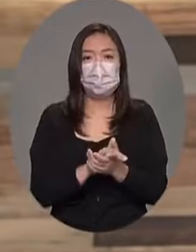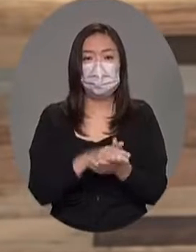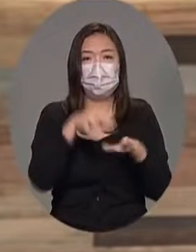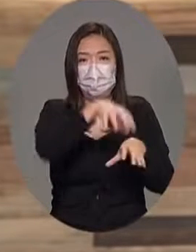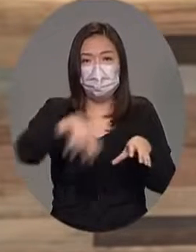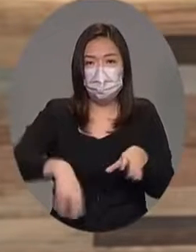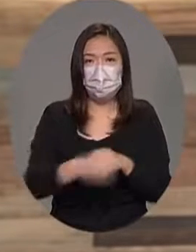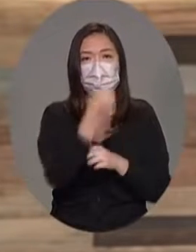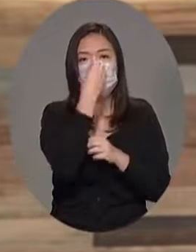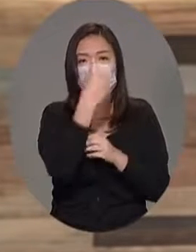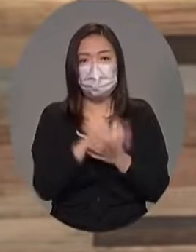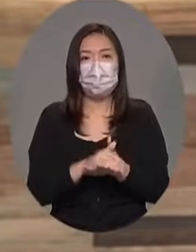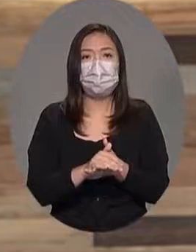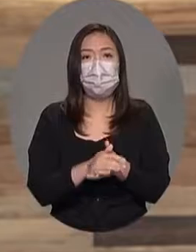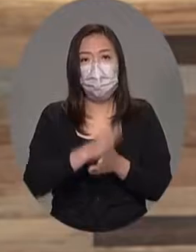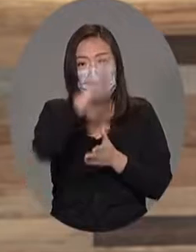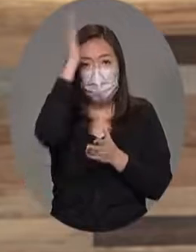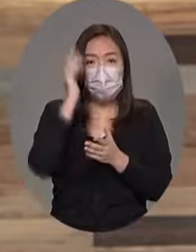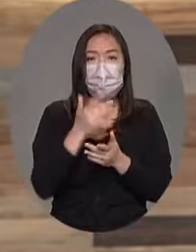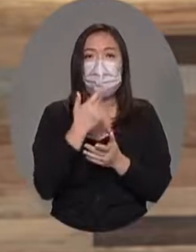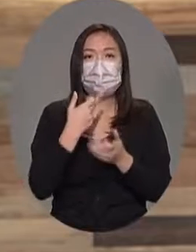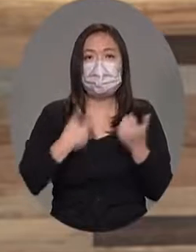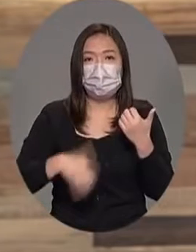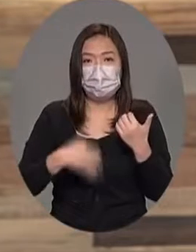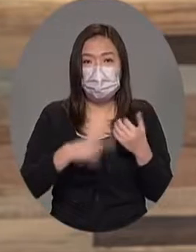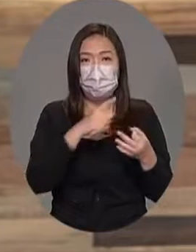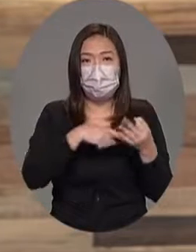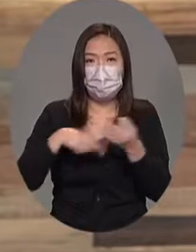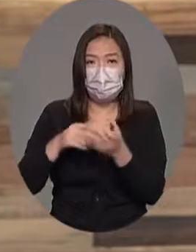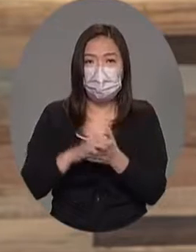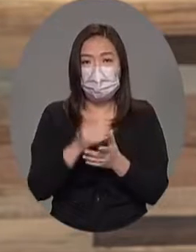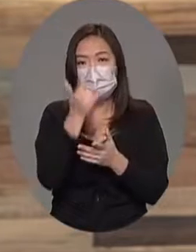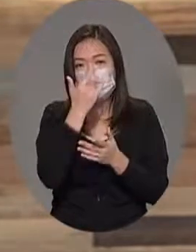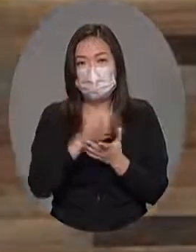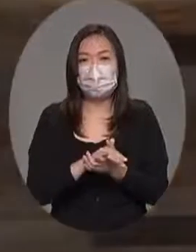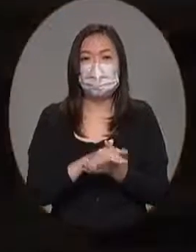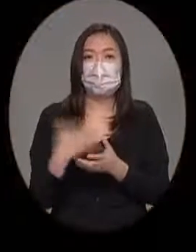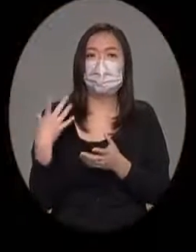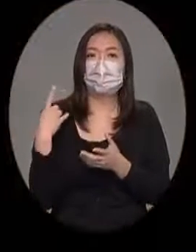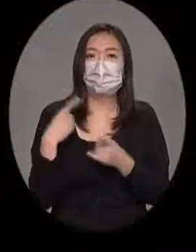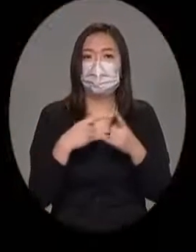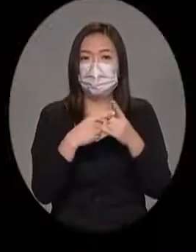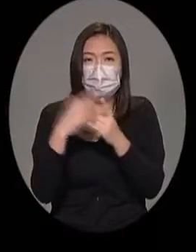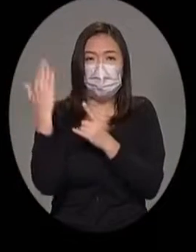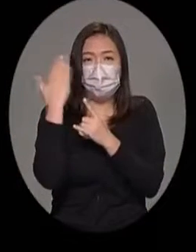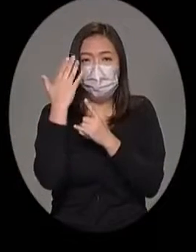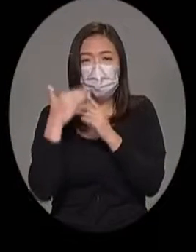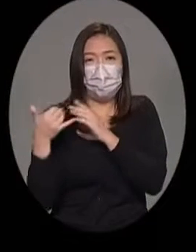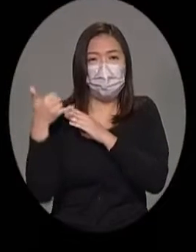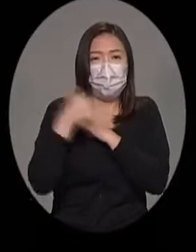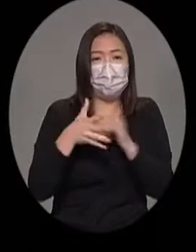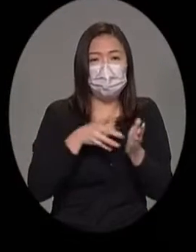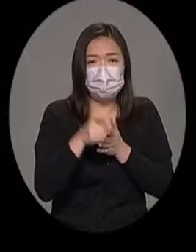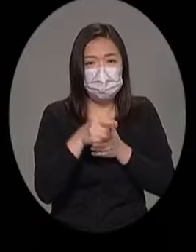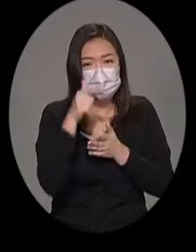的，分別在香港、羅馬、墨西哥、巴西利亞和柏林。 而昨日有人就冒住風暴專程